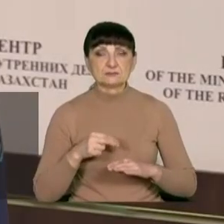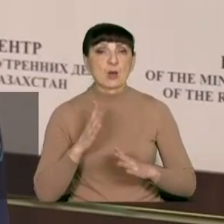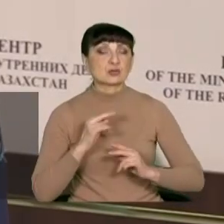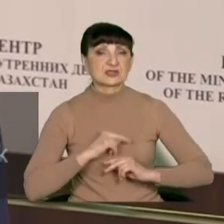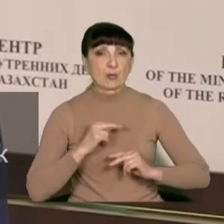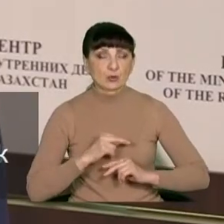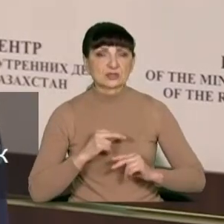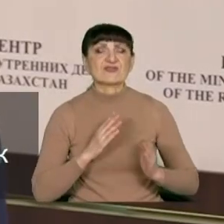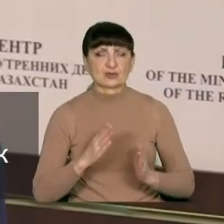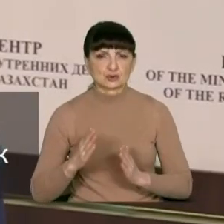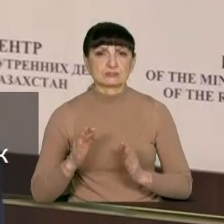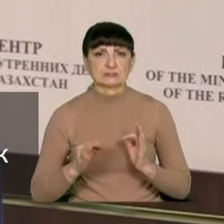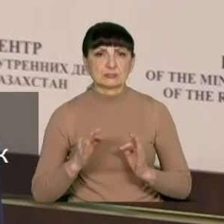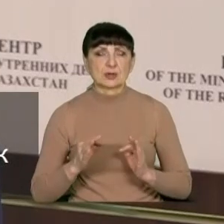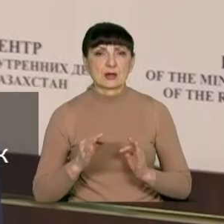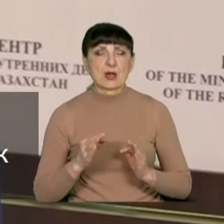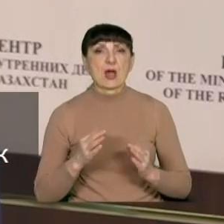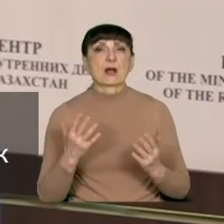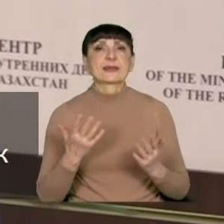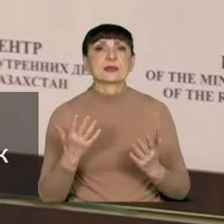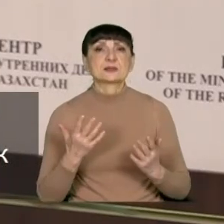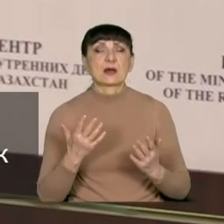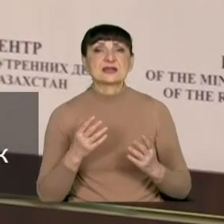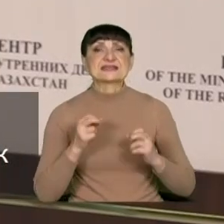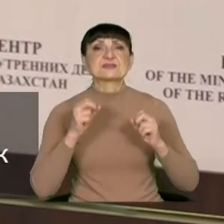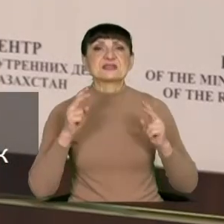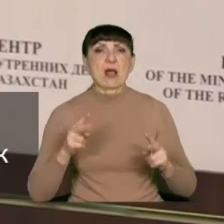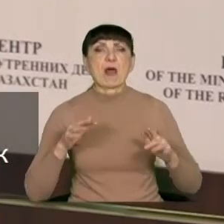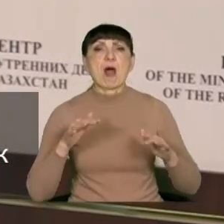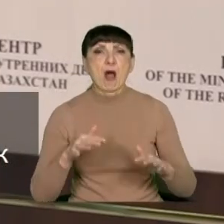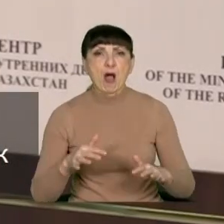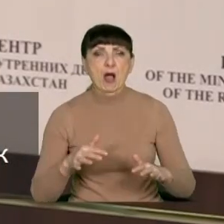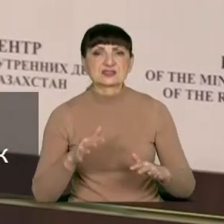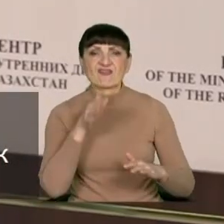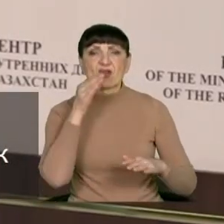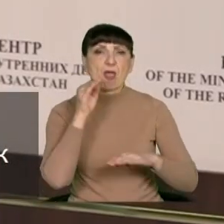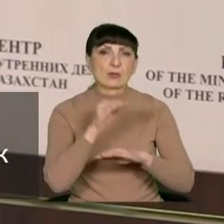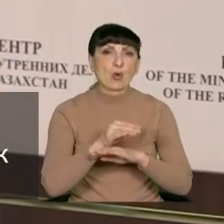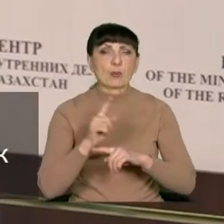работать в штатном режиме, то есть каких-то целенаправленных акций или же